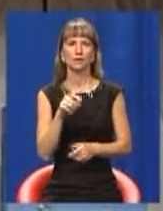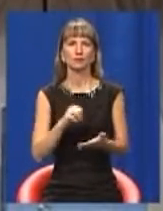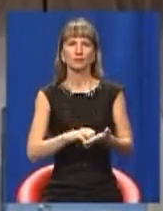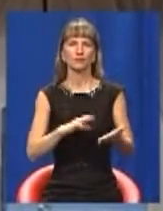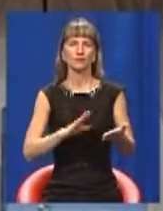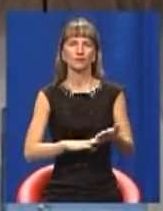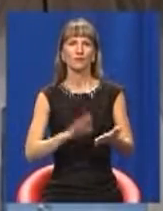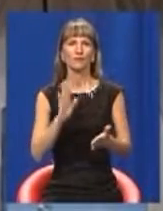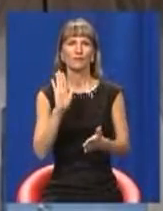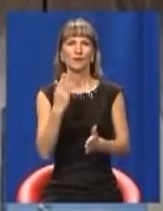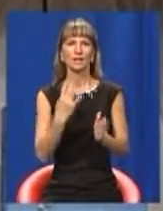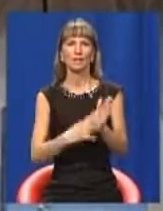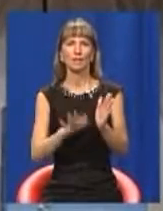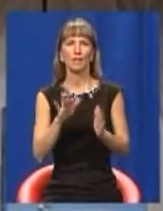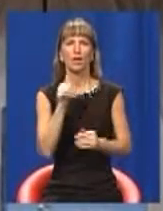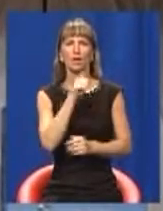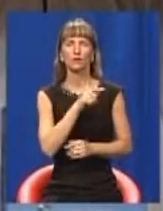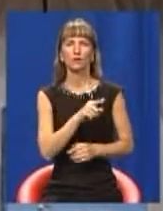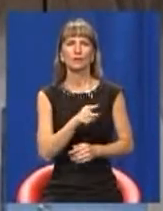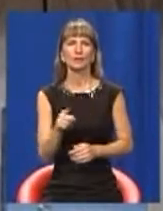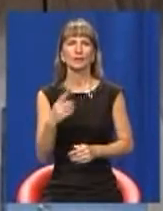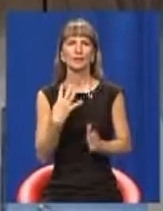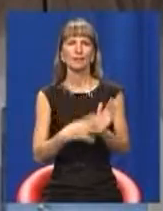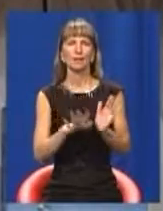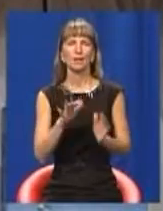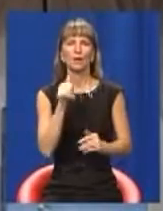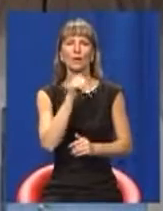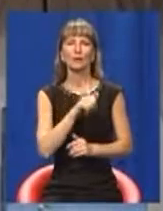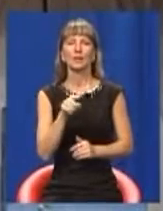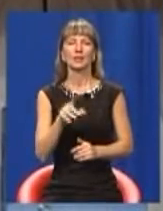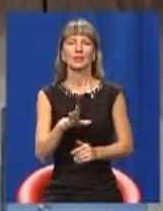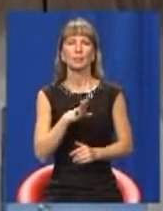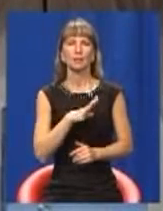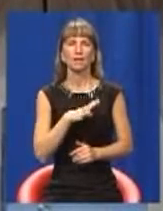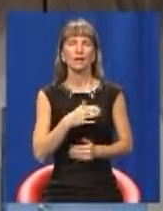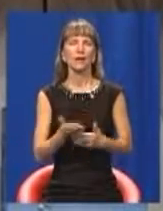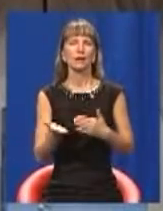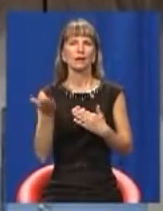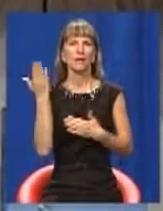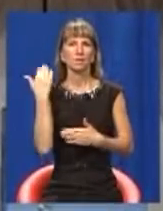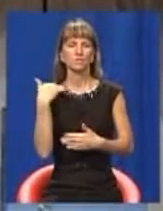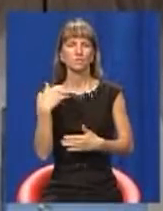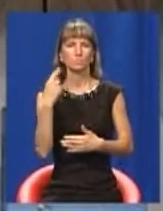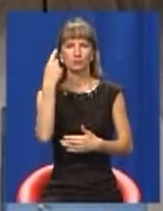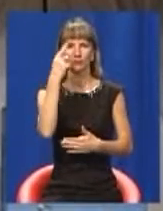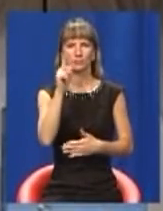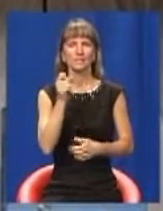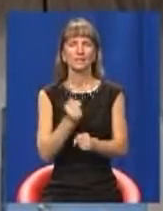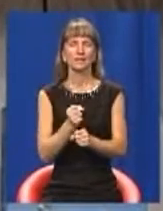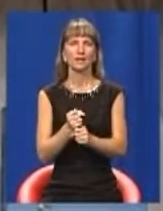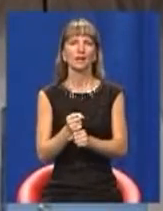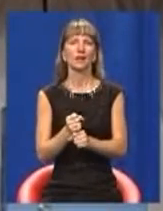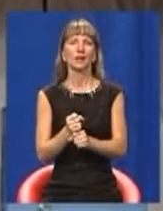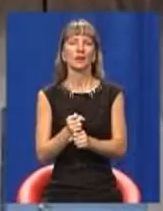зарегистрировали в 95-м году, 1995-м, но она была намного раньше, ну, изобретена, скажем так. Вот,